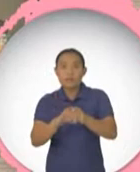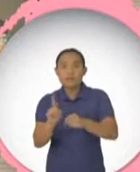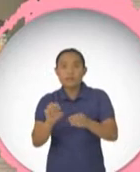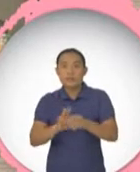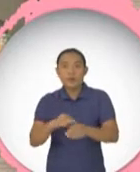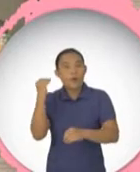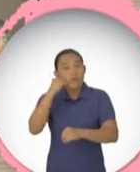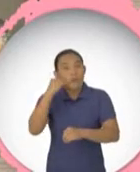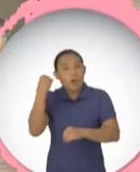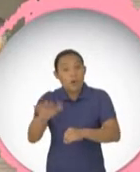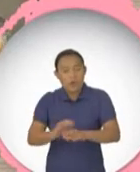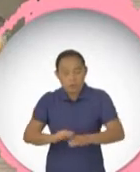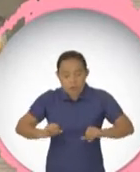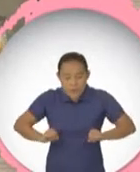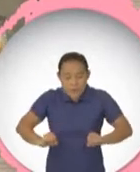ายหนแล้วด้วยนะคะ